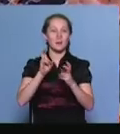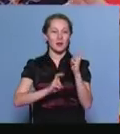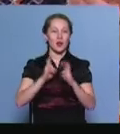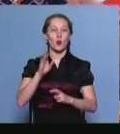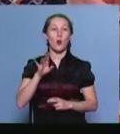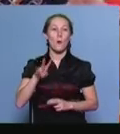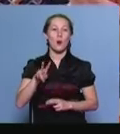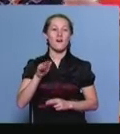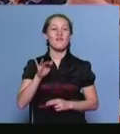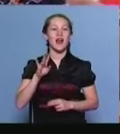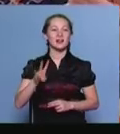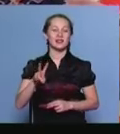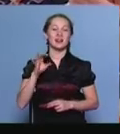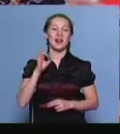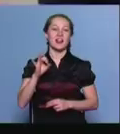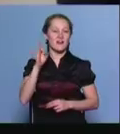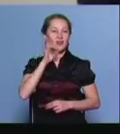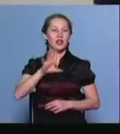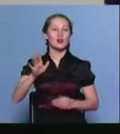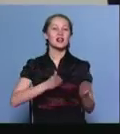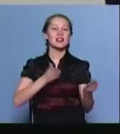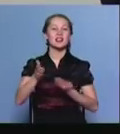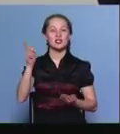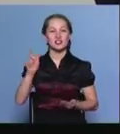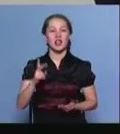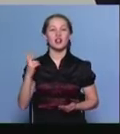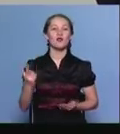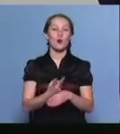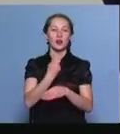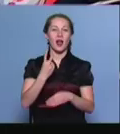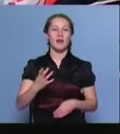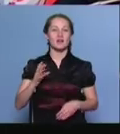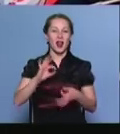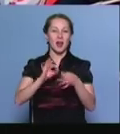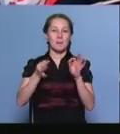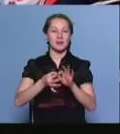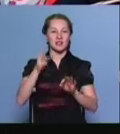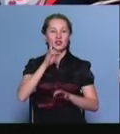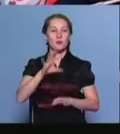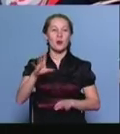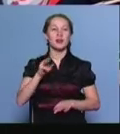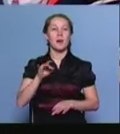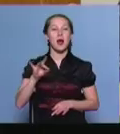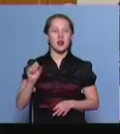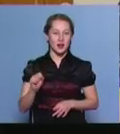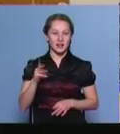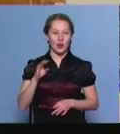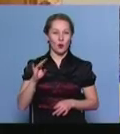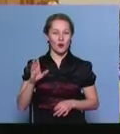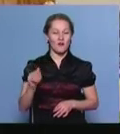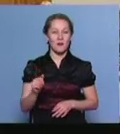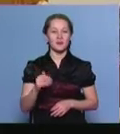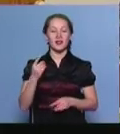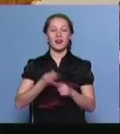Фанил Зиединов и выдающаяся лыжница, двукратная олимпийская чемпионка Тамара Тихонова. Вот это для меня тоже как